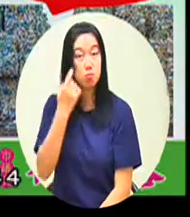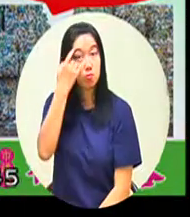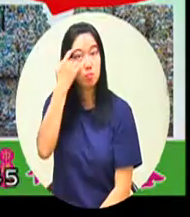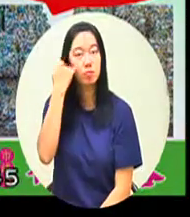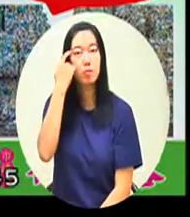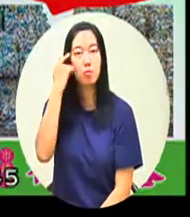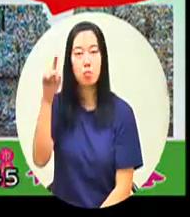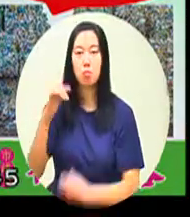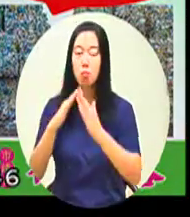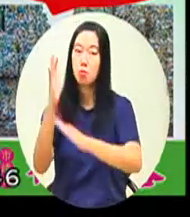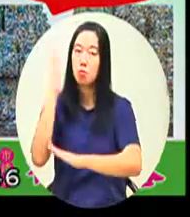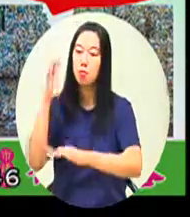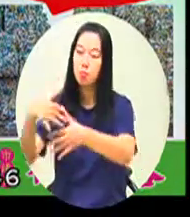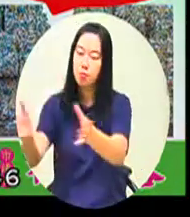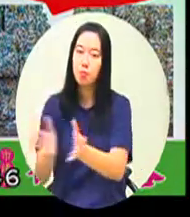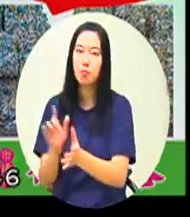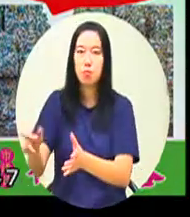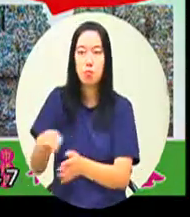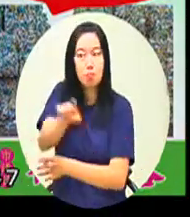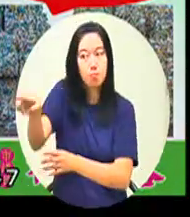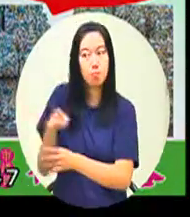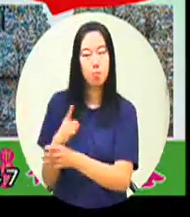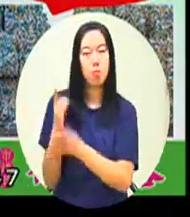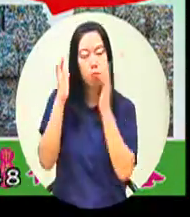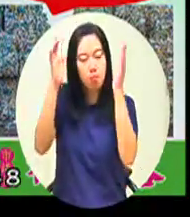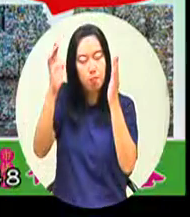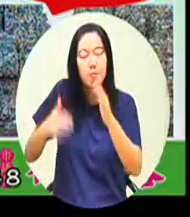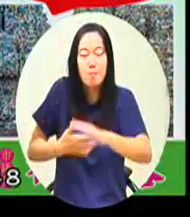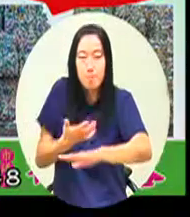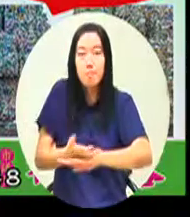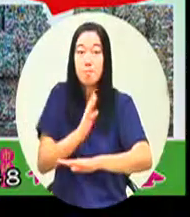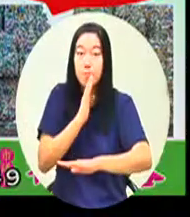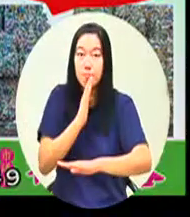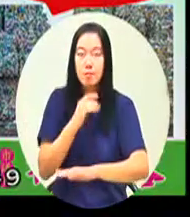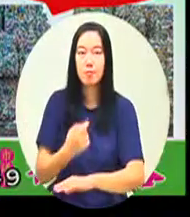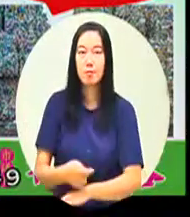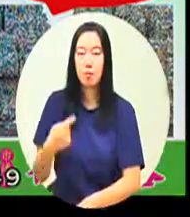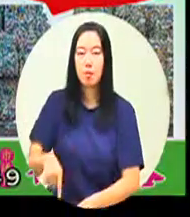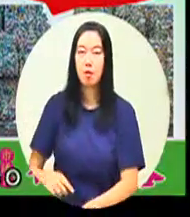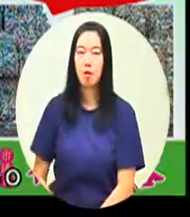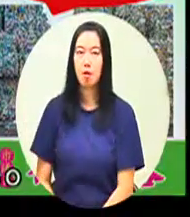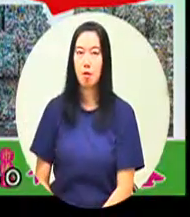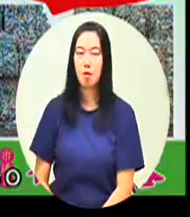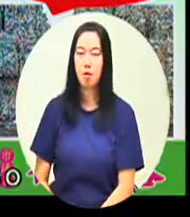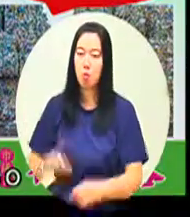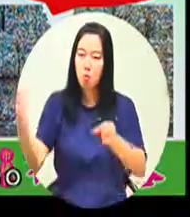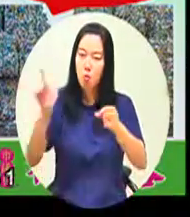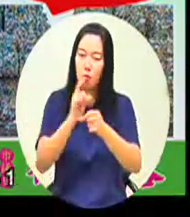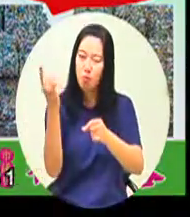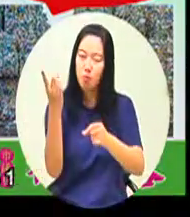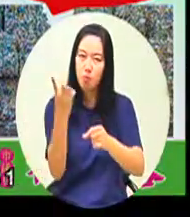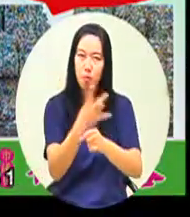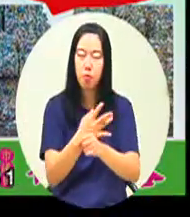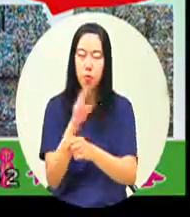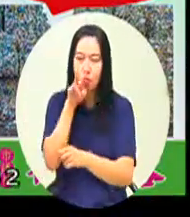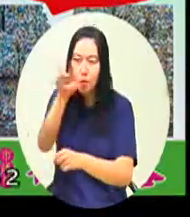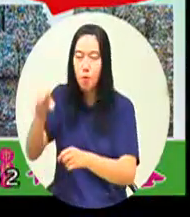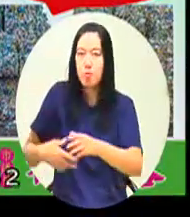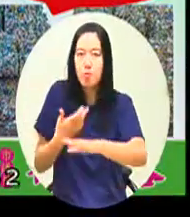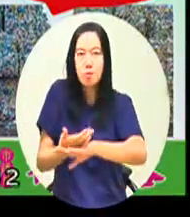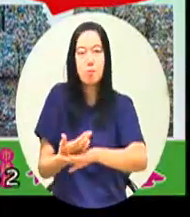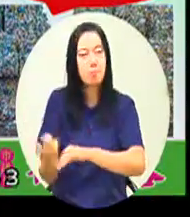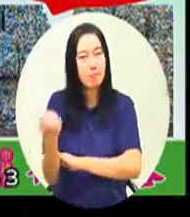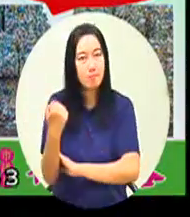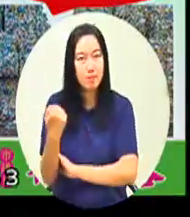们市府团队真的大家很用心，尤其在这一次的这几次的台风啊，那真的是大